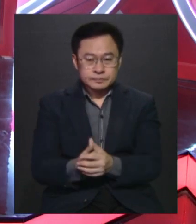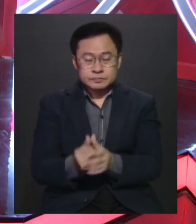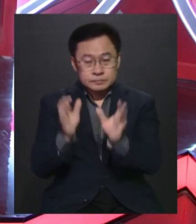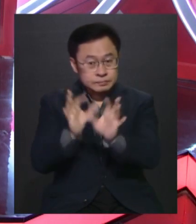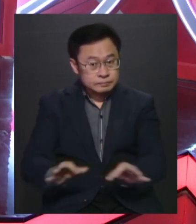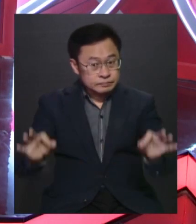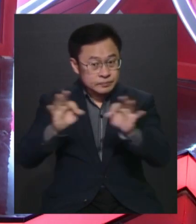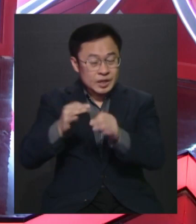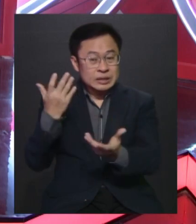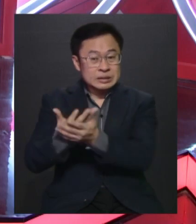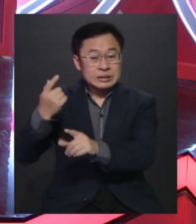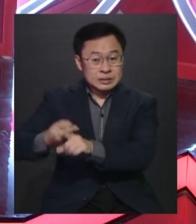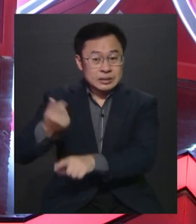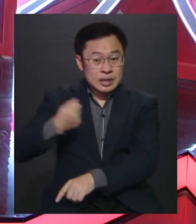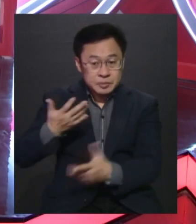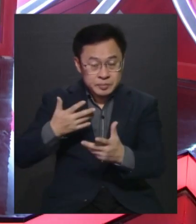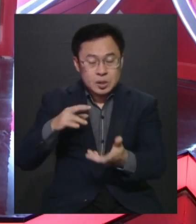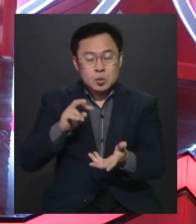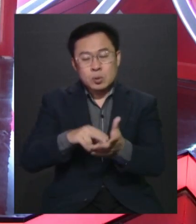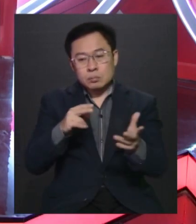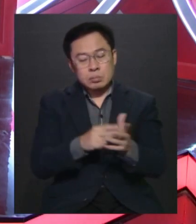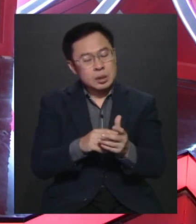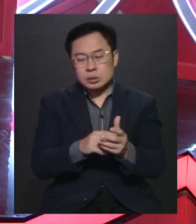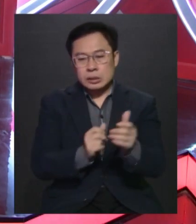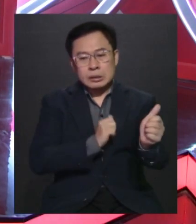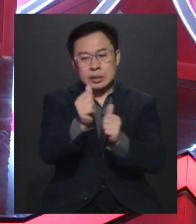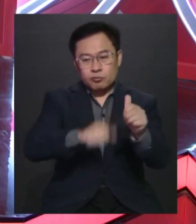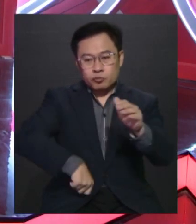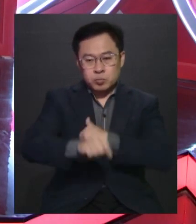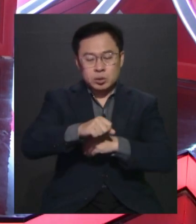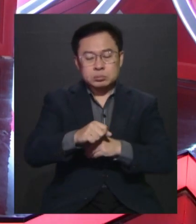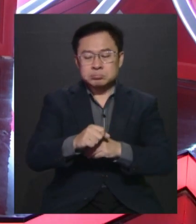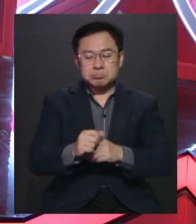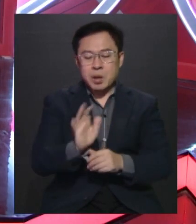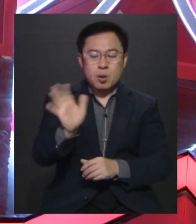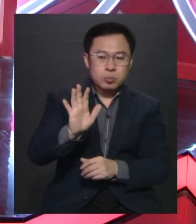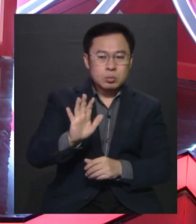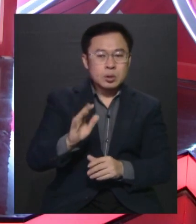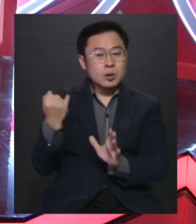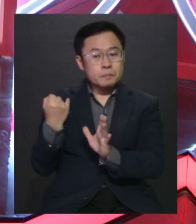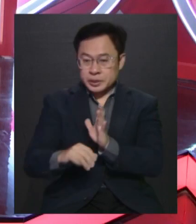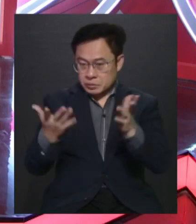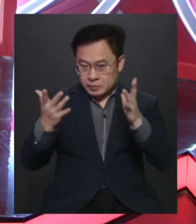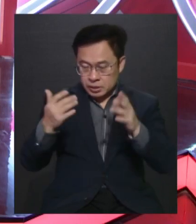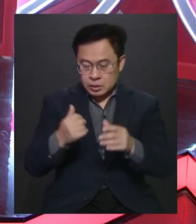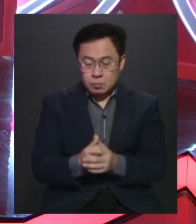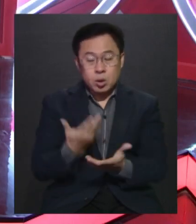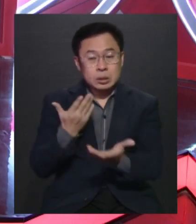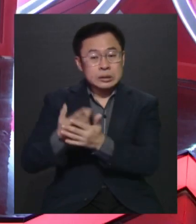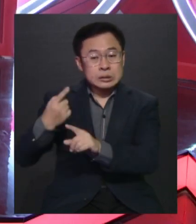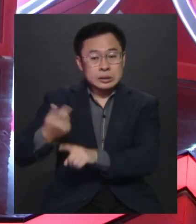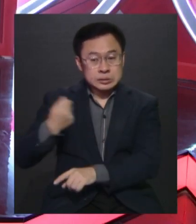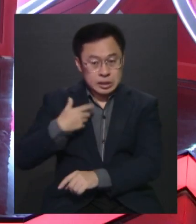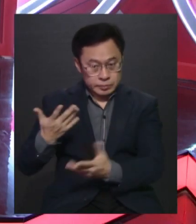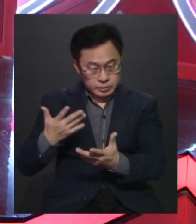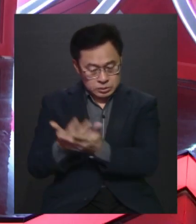ไหม จะ มีแรงเตะมีเงินพอที่จะมาเตะหรือเปล่าถ้าหากว่าพวกเขาเนี่ยไม่ได้เงินเดือนตามที่เรา